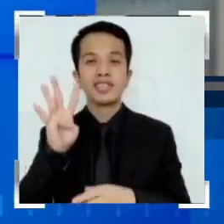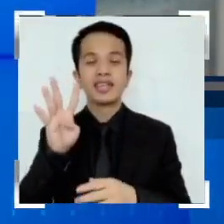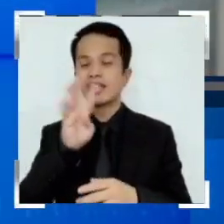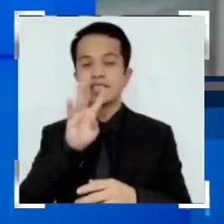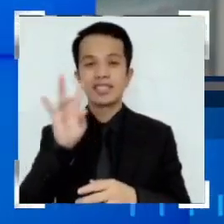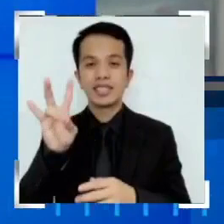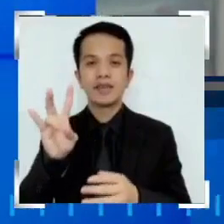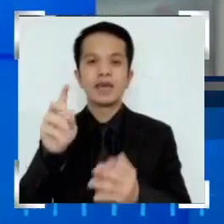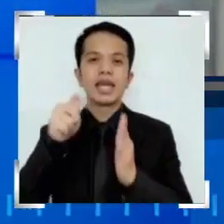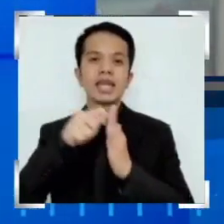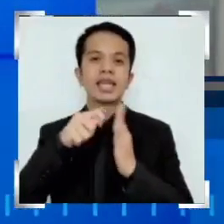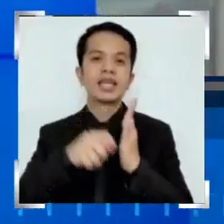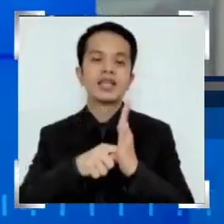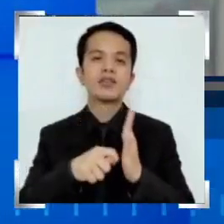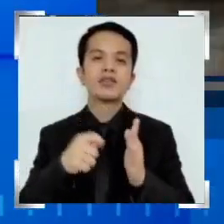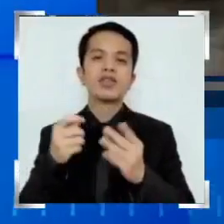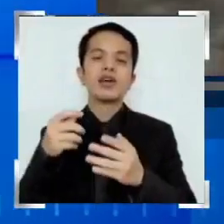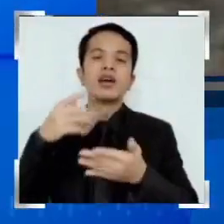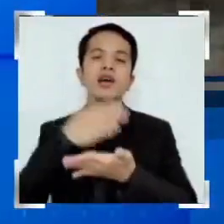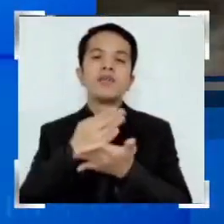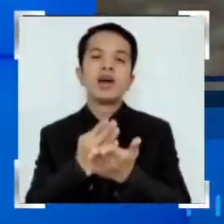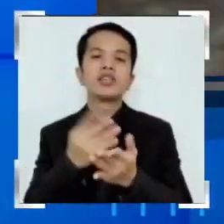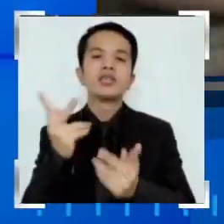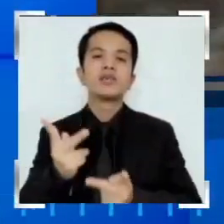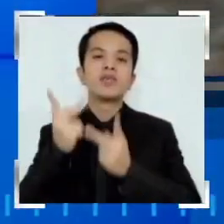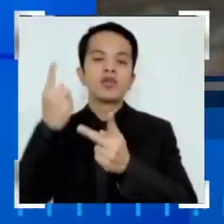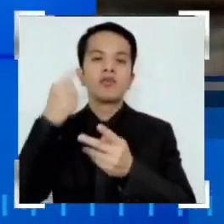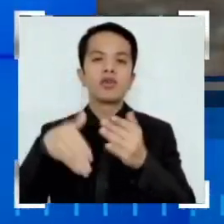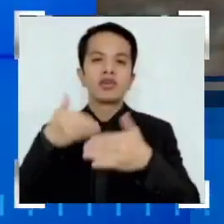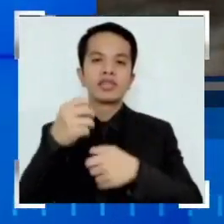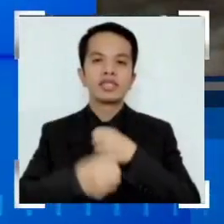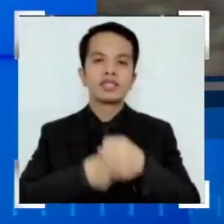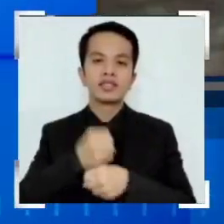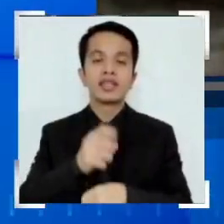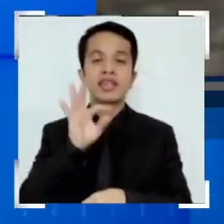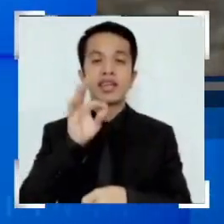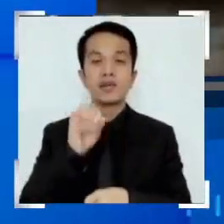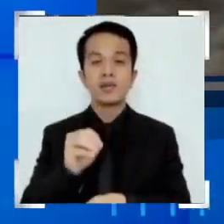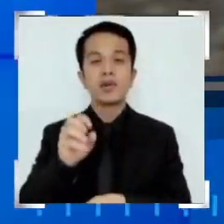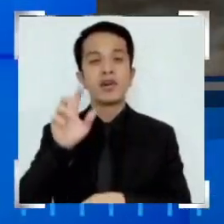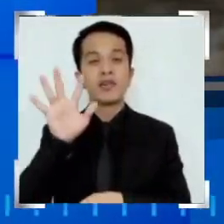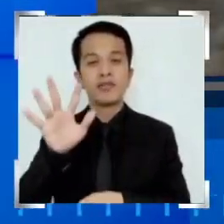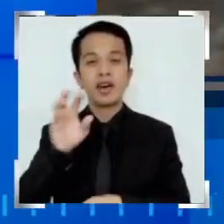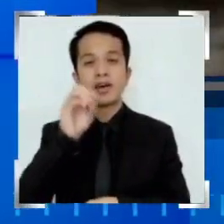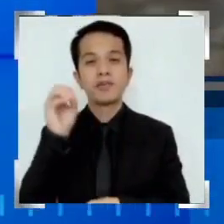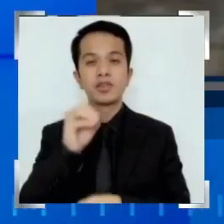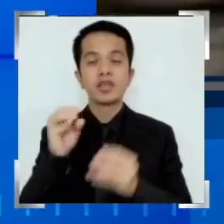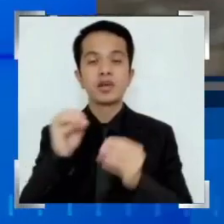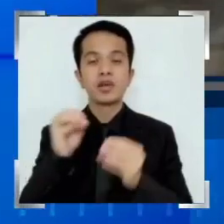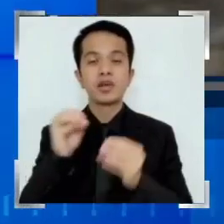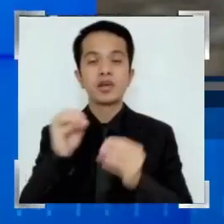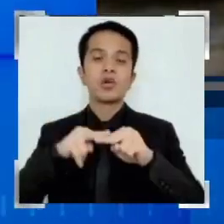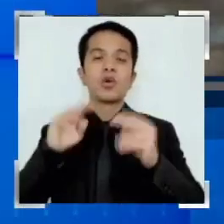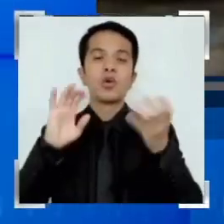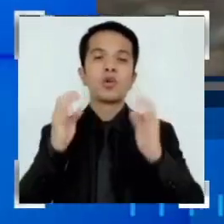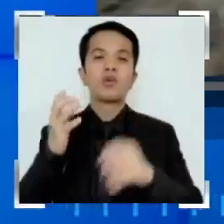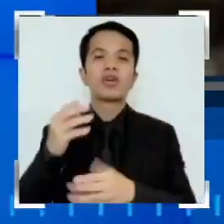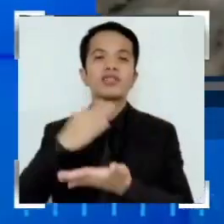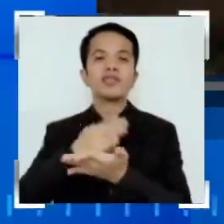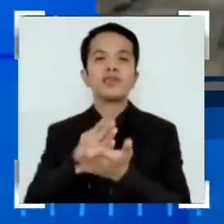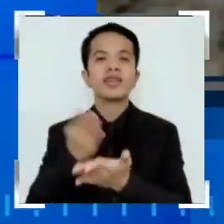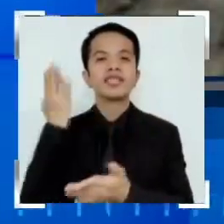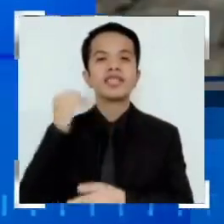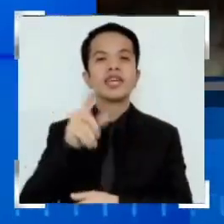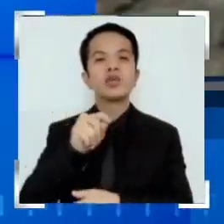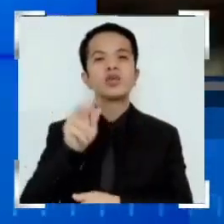budget para sa susunod na taon, higit sa 9.5% na mas mataas kumpara sa budget noong 2023